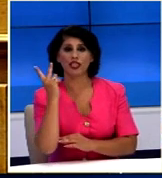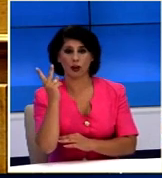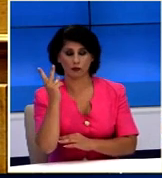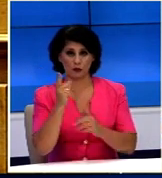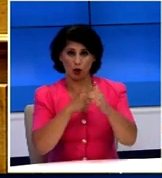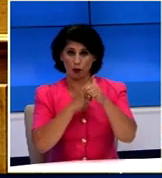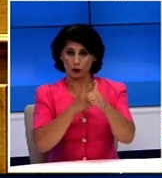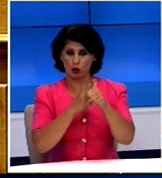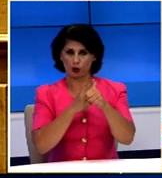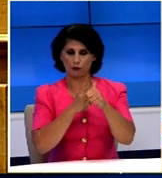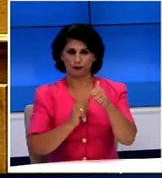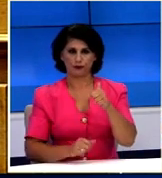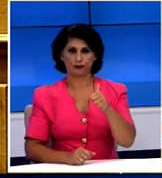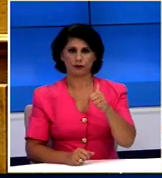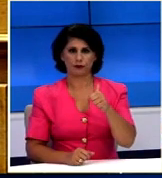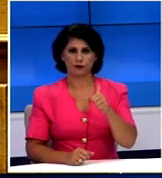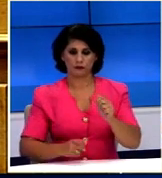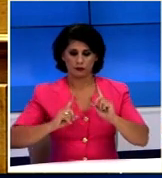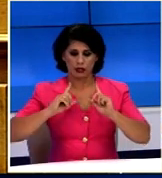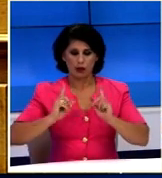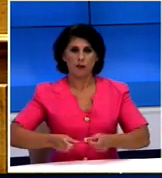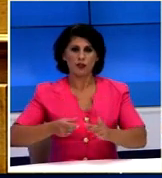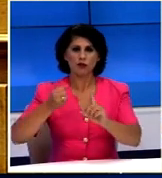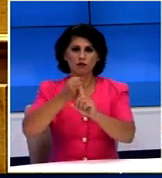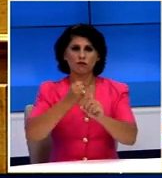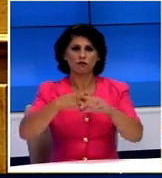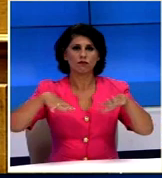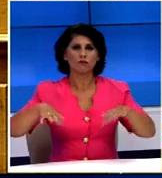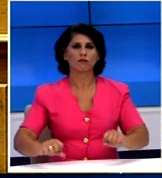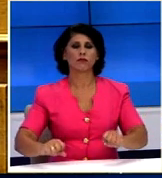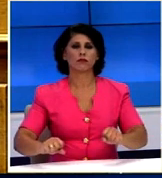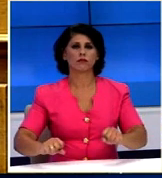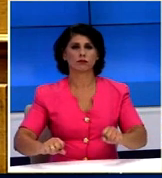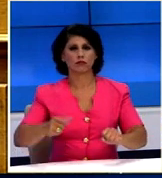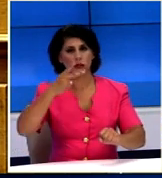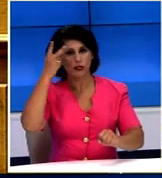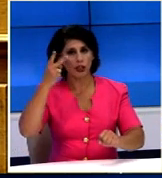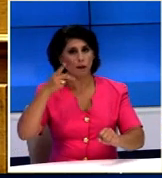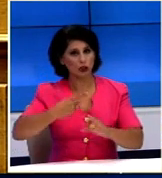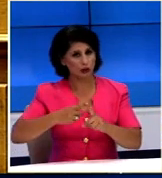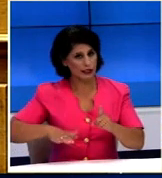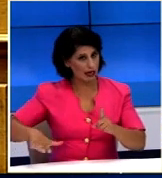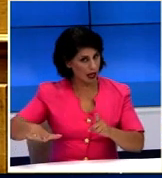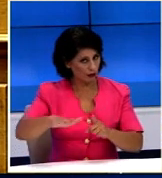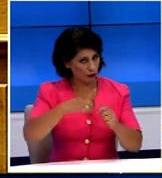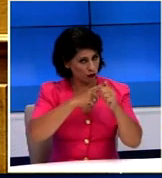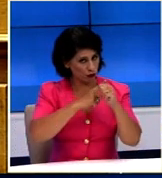Πρώτον, την αποφασιστική υπεράσπιση της κυριαρχίας και των κυριαρχικών δικαιωμάτων της πατρίδας μας